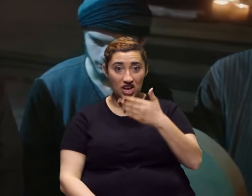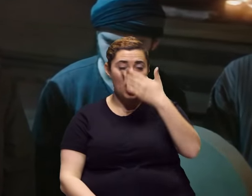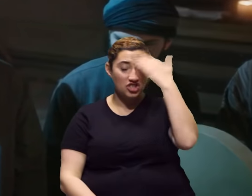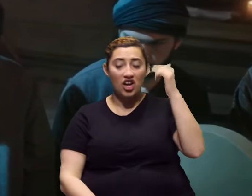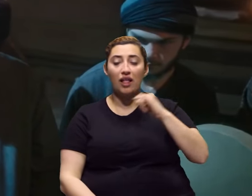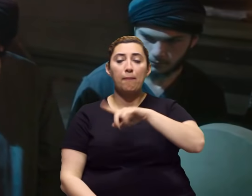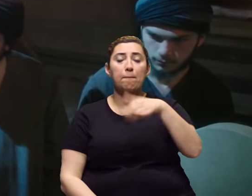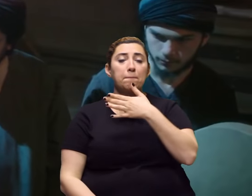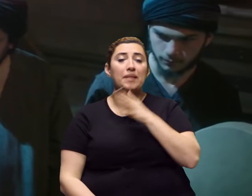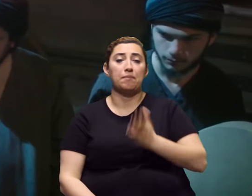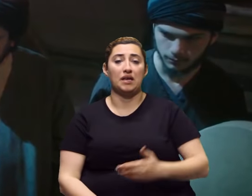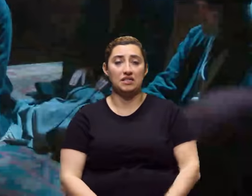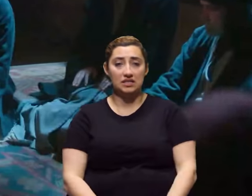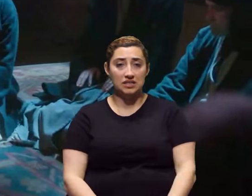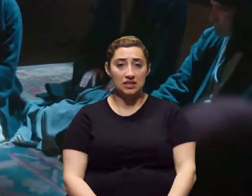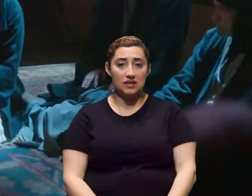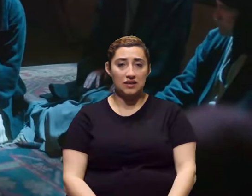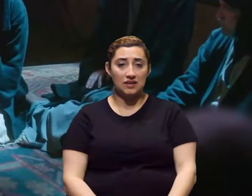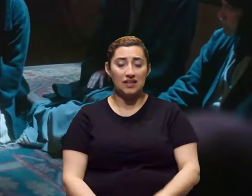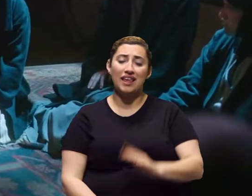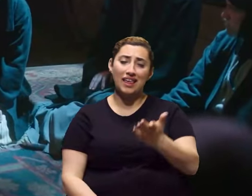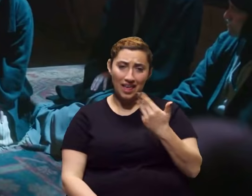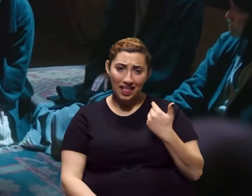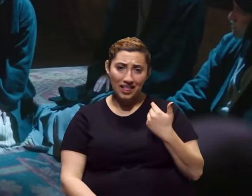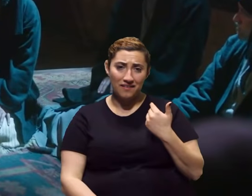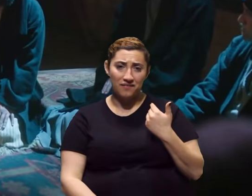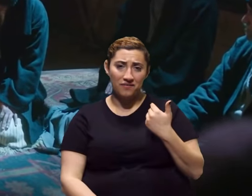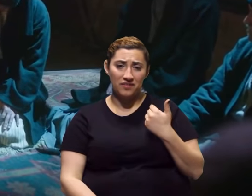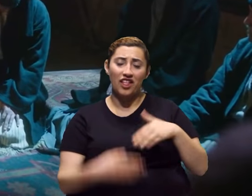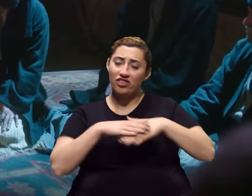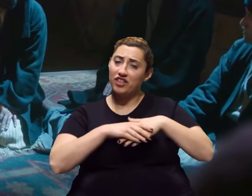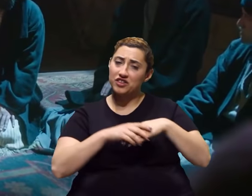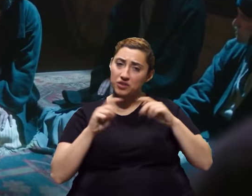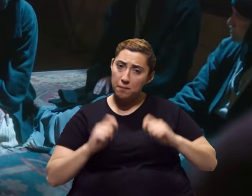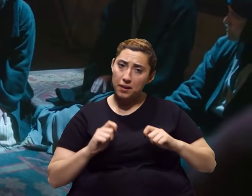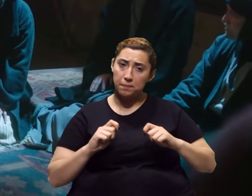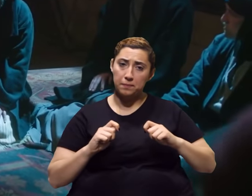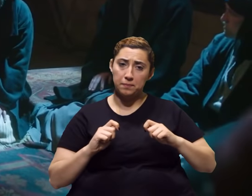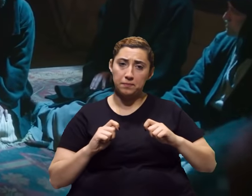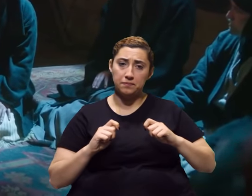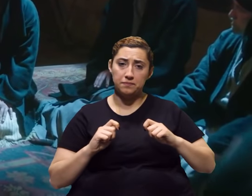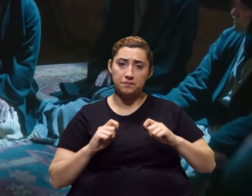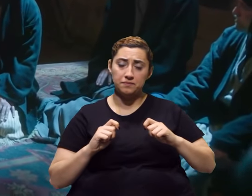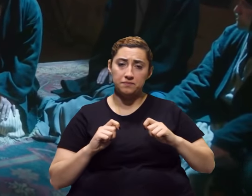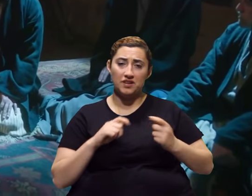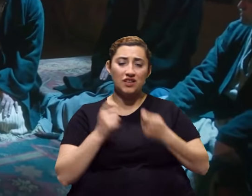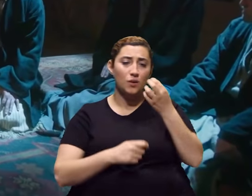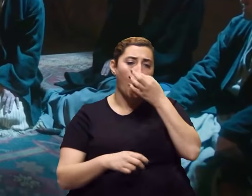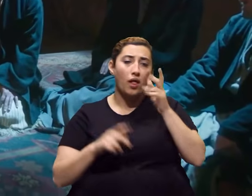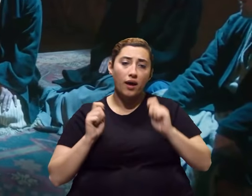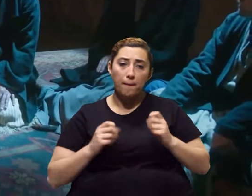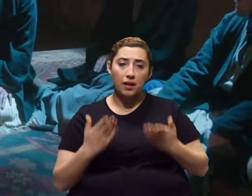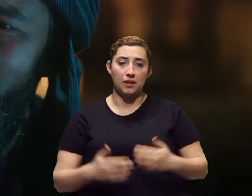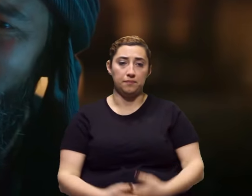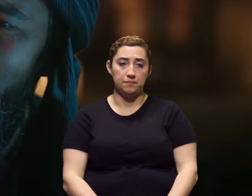Cahiller bunu bilmez. Gelin tanış olalım. İşi kolay